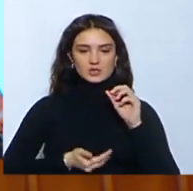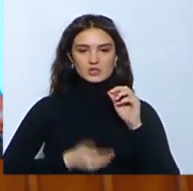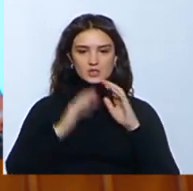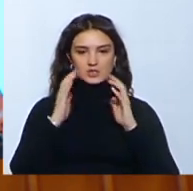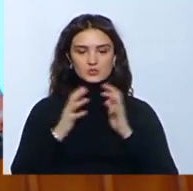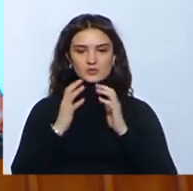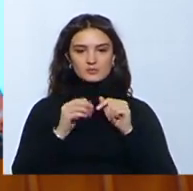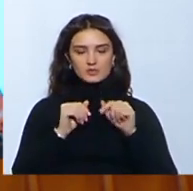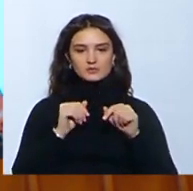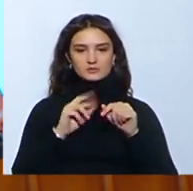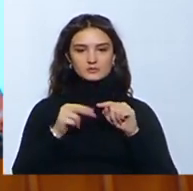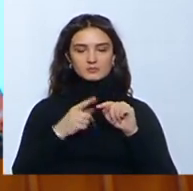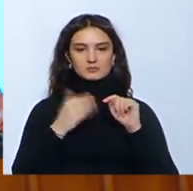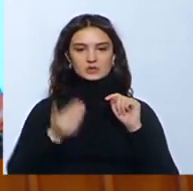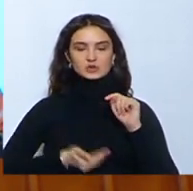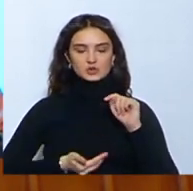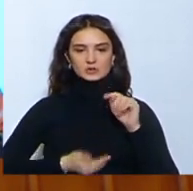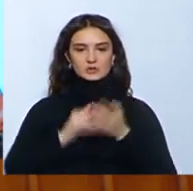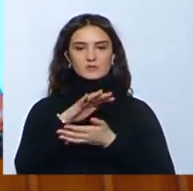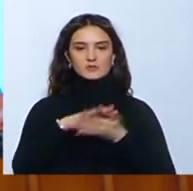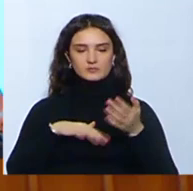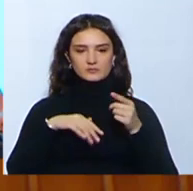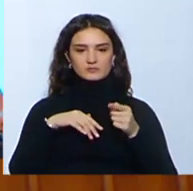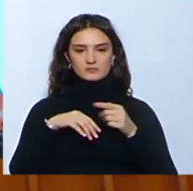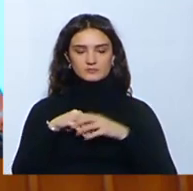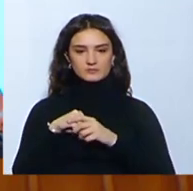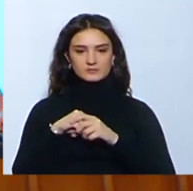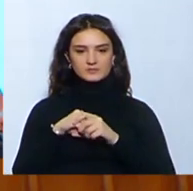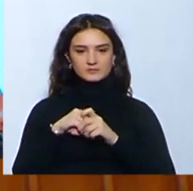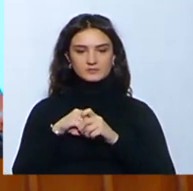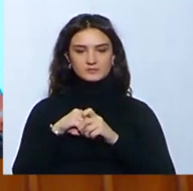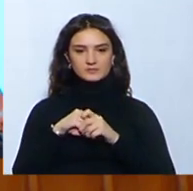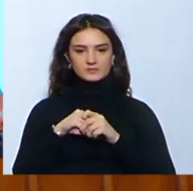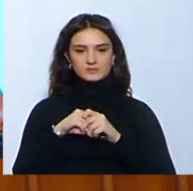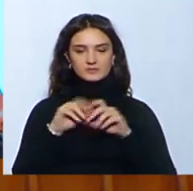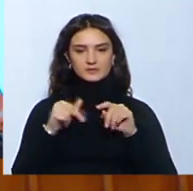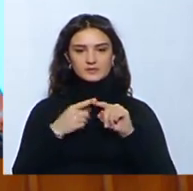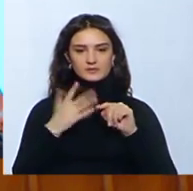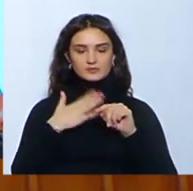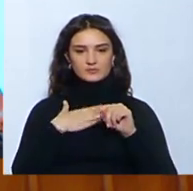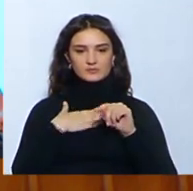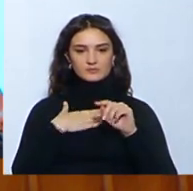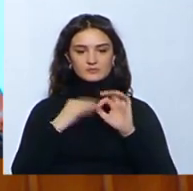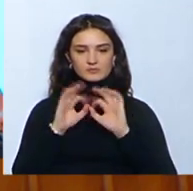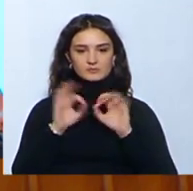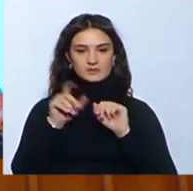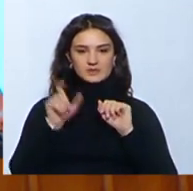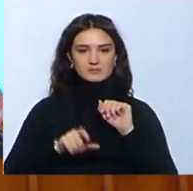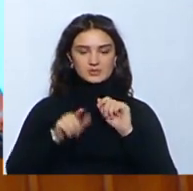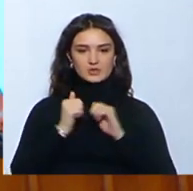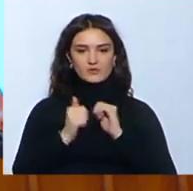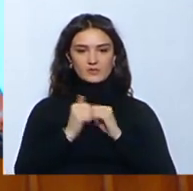სიცოცხლის შესანარჩუნებლად, მისი სიცოცხლის ხანგრძლივობის გასაზრდელად. და თუ ჩვენ ვსაუბრობთ